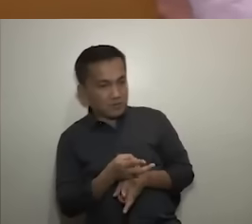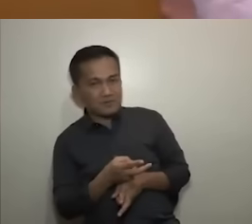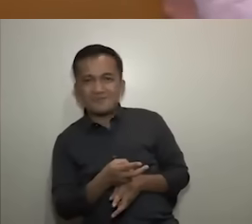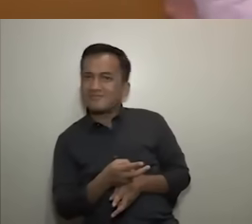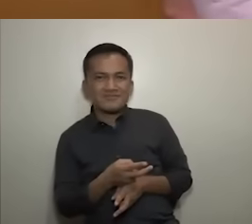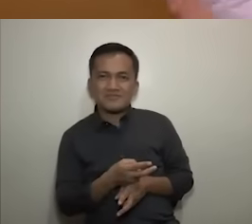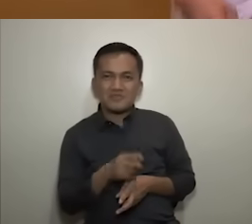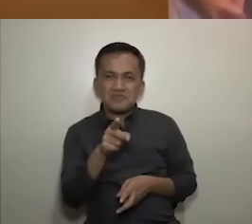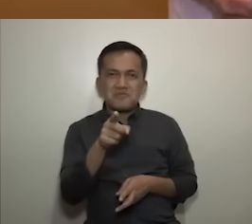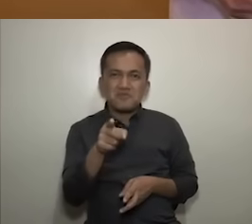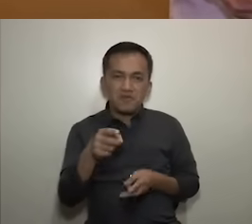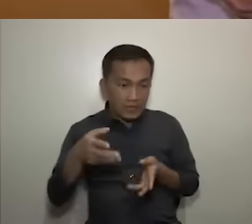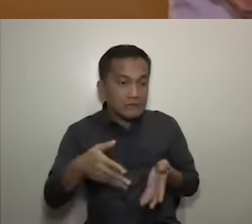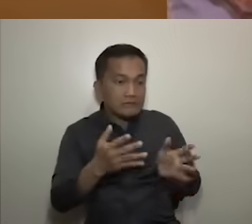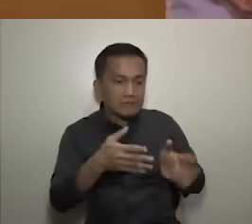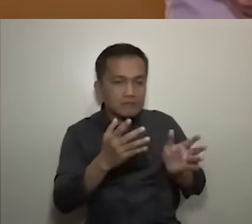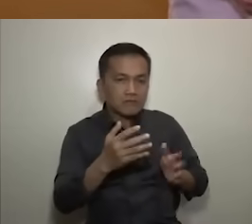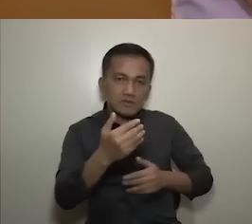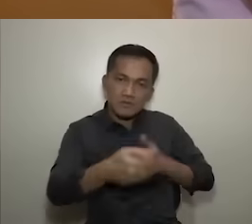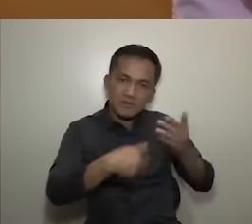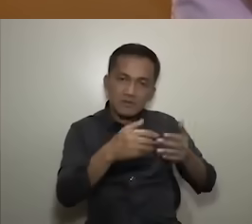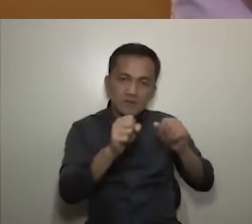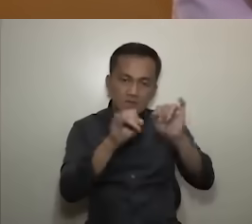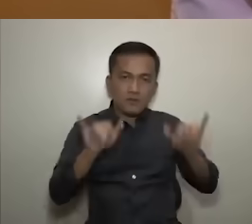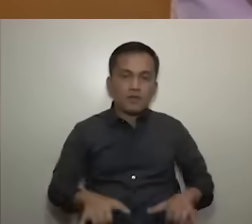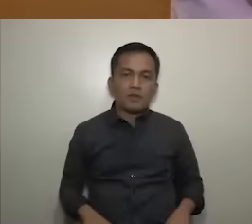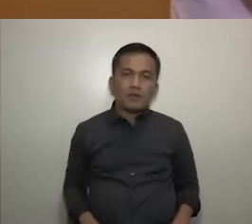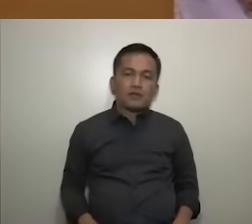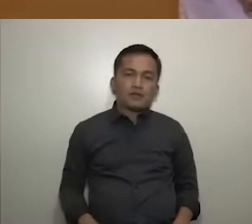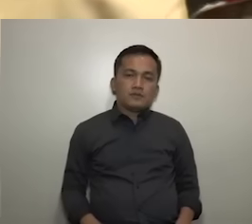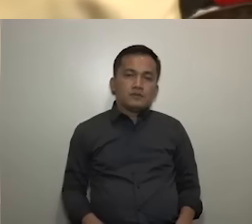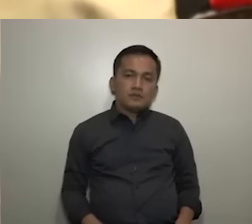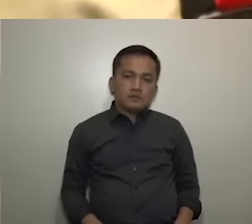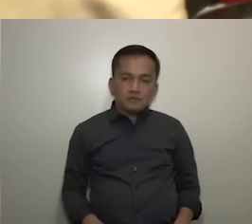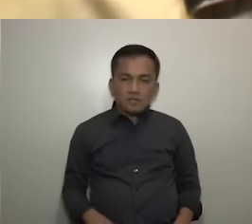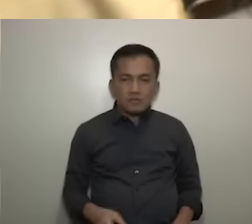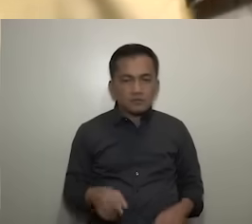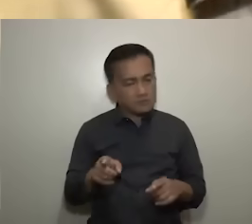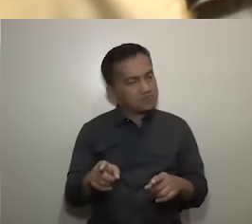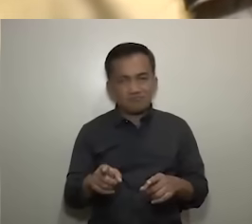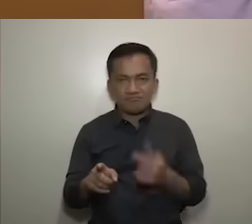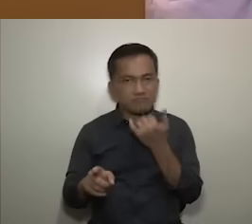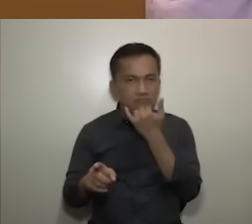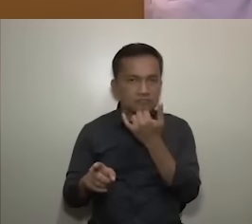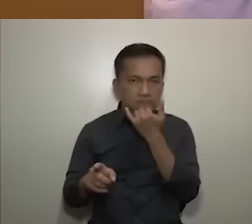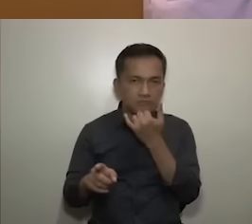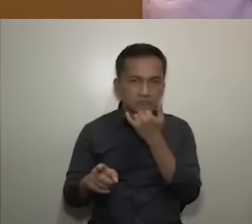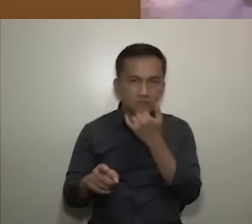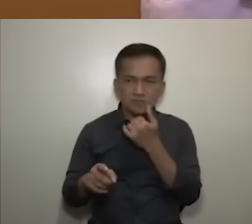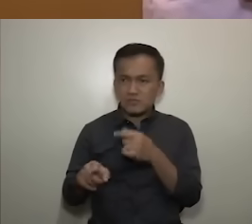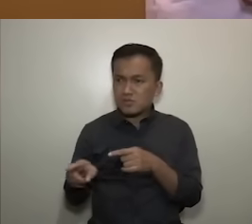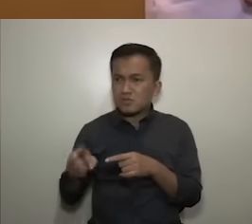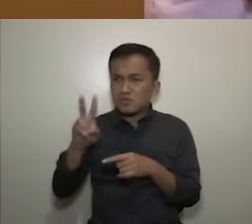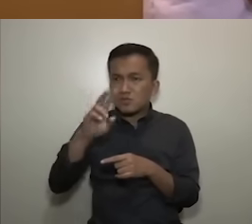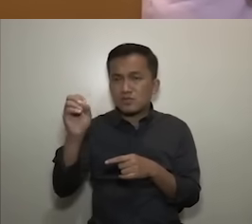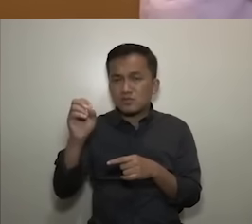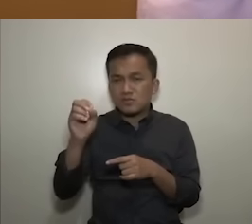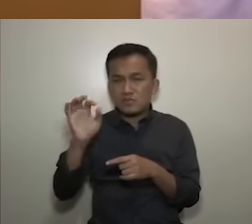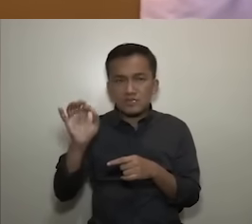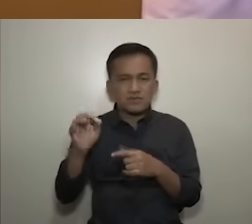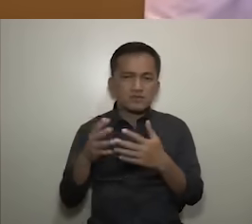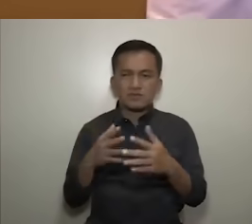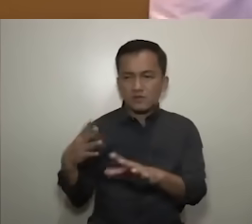So parang kinukonsinti mo rin yung proseso, yung sistema, mm-hmm, na kung tutusin mali. 2009 pa yun, sir. It doesn't matter,